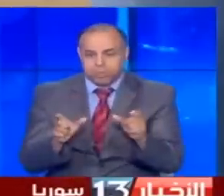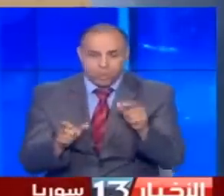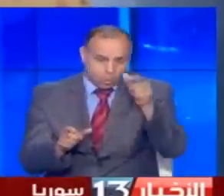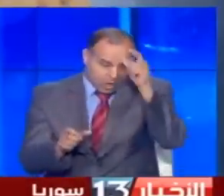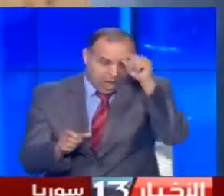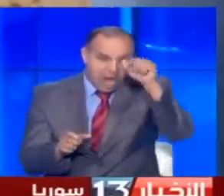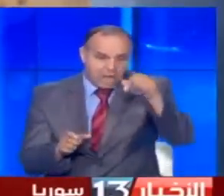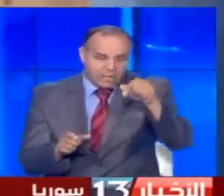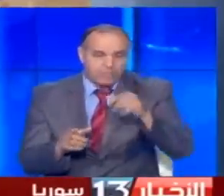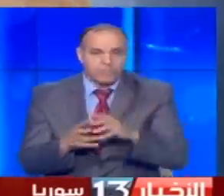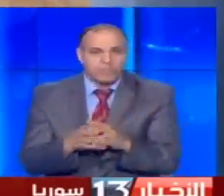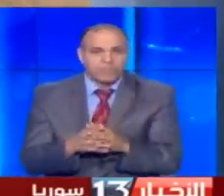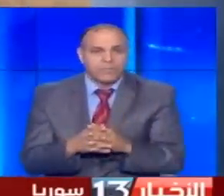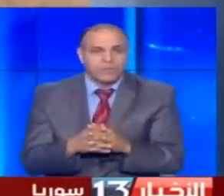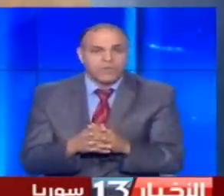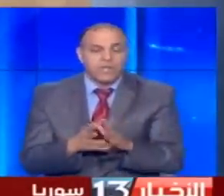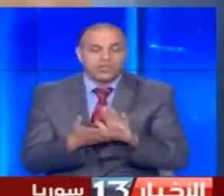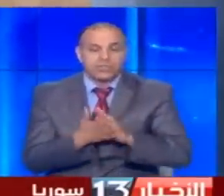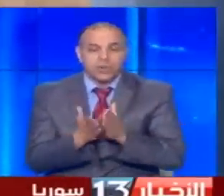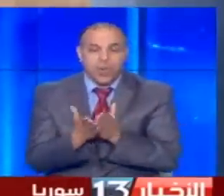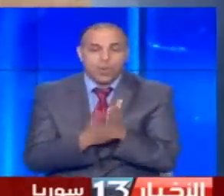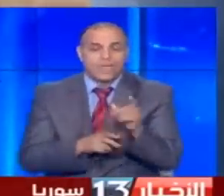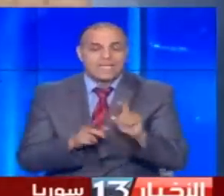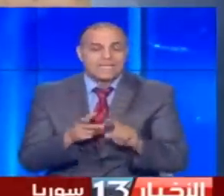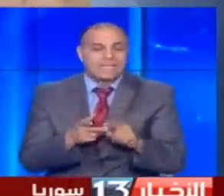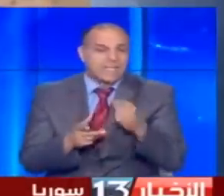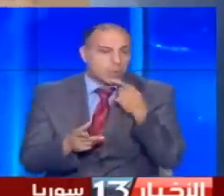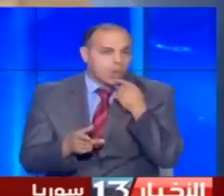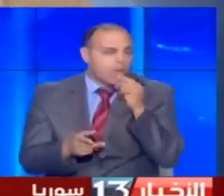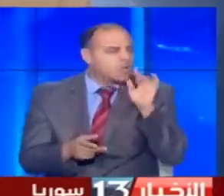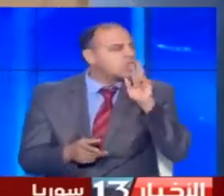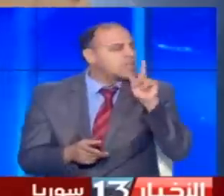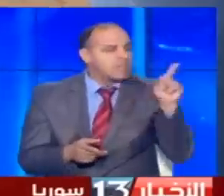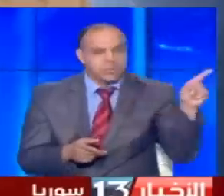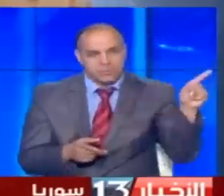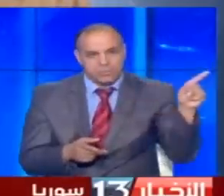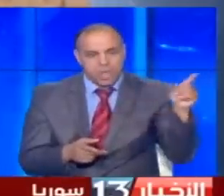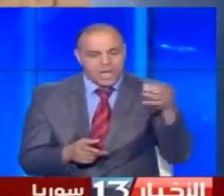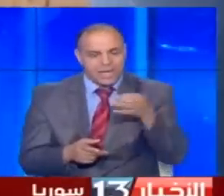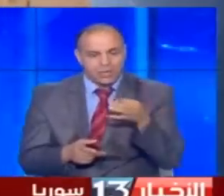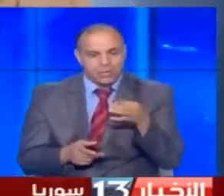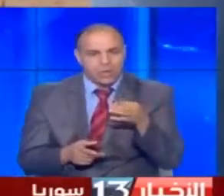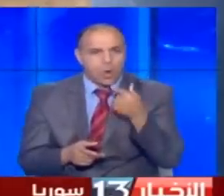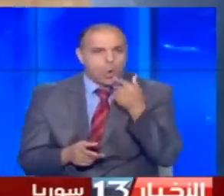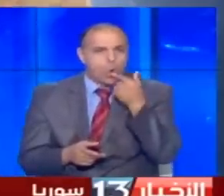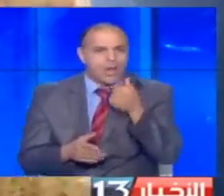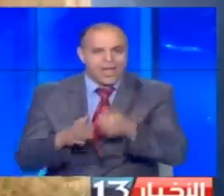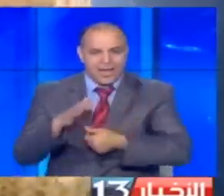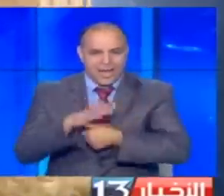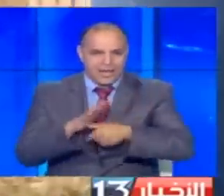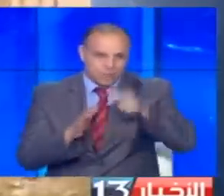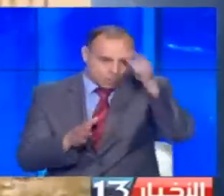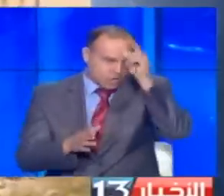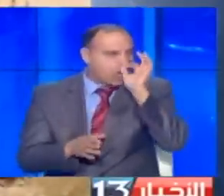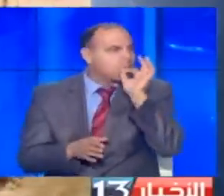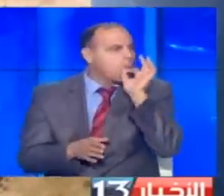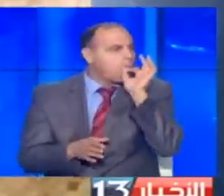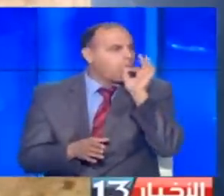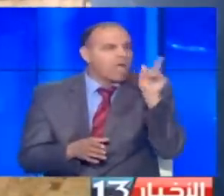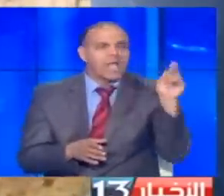هناك المرصد السوري لحقوق الانسان على موقعه الالكتروني ما سماه مزاعم الرئيس التركي